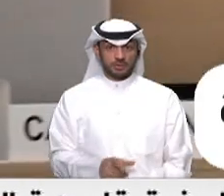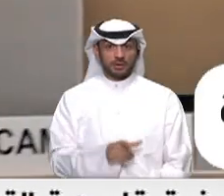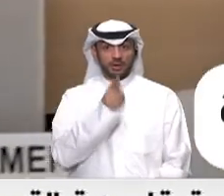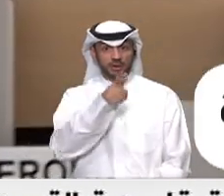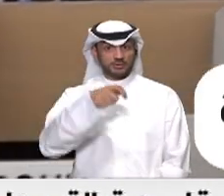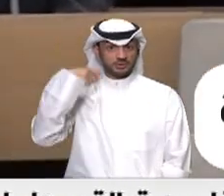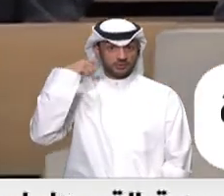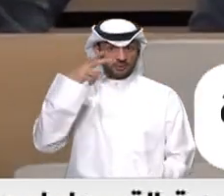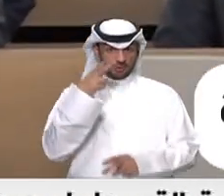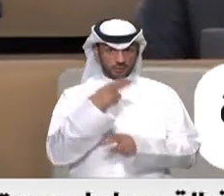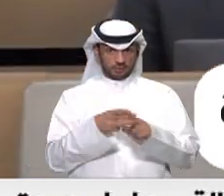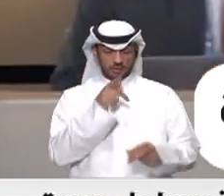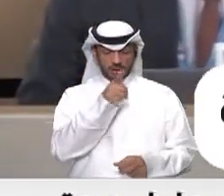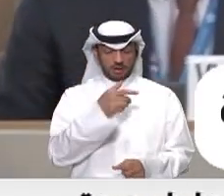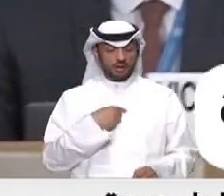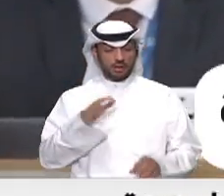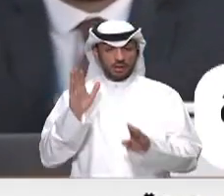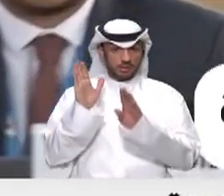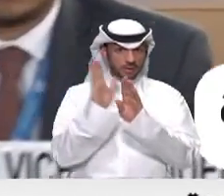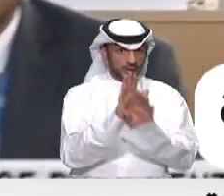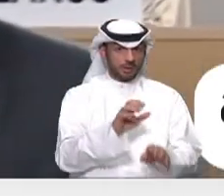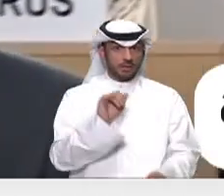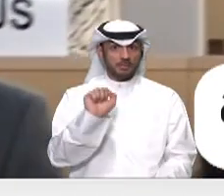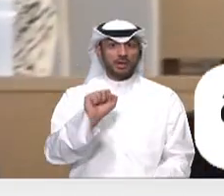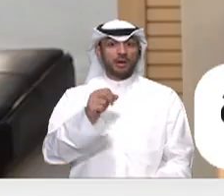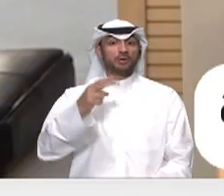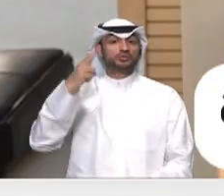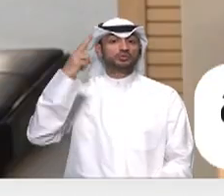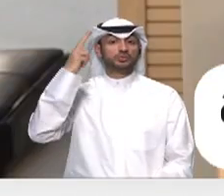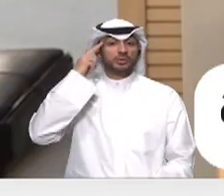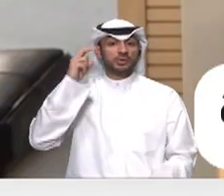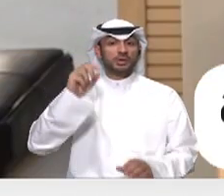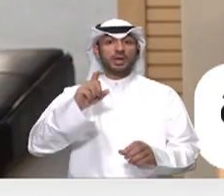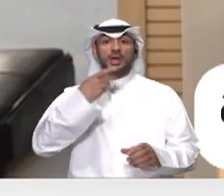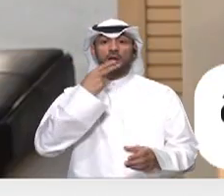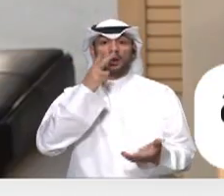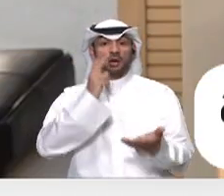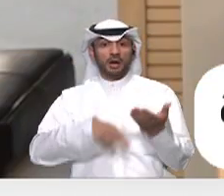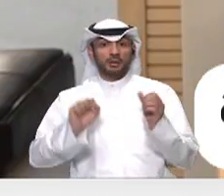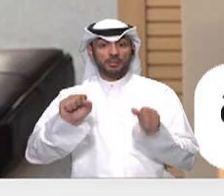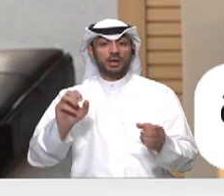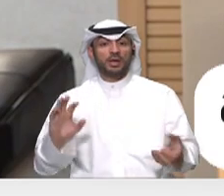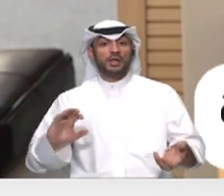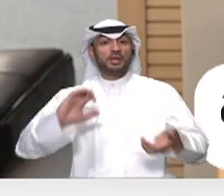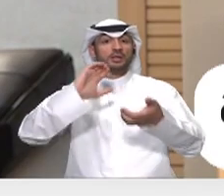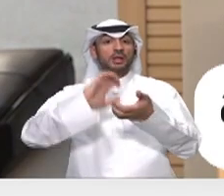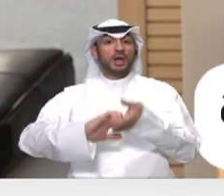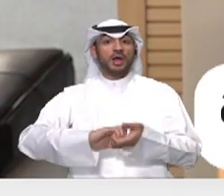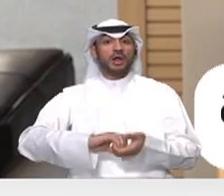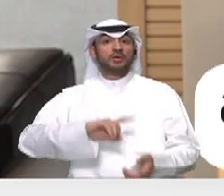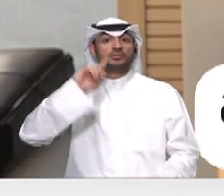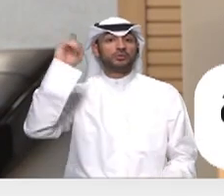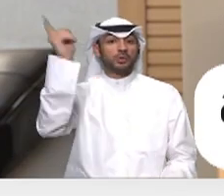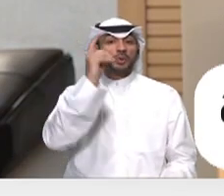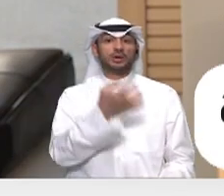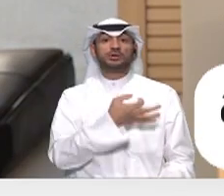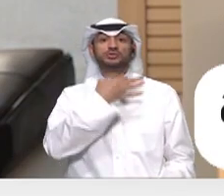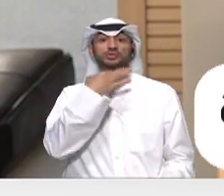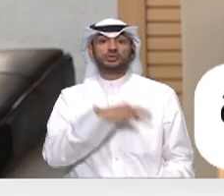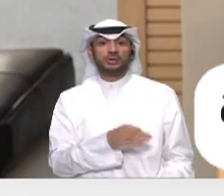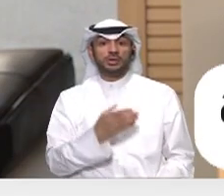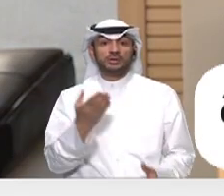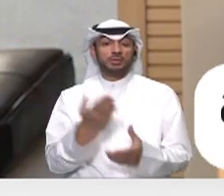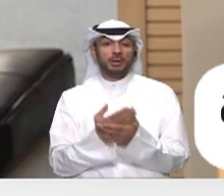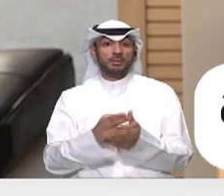اكد على دعم مبادره المملكه العربيه السعوديه لاطلاق تحالف دولي جديد يعزز حل